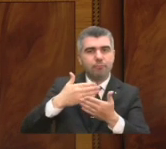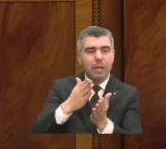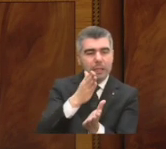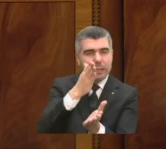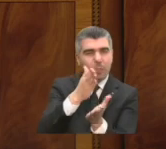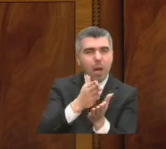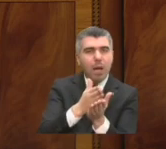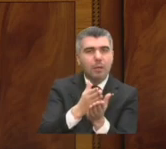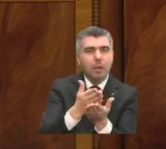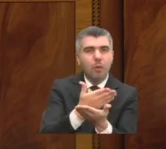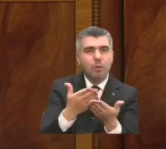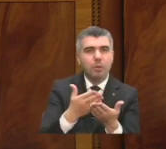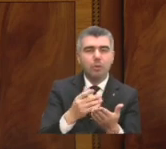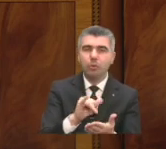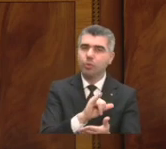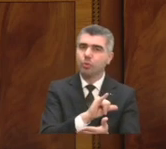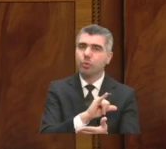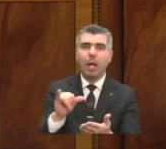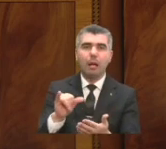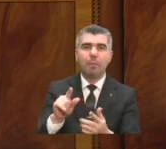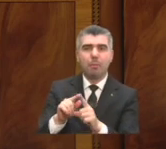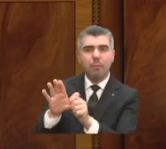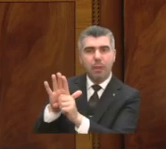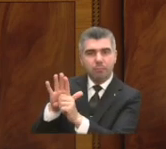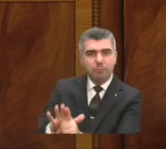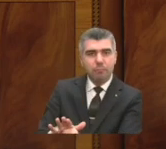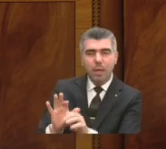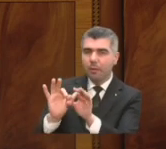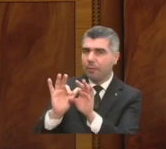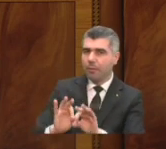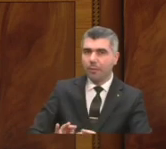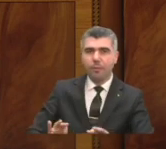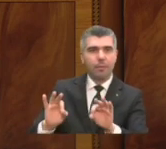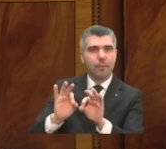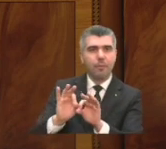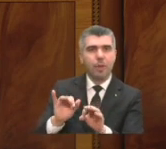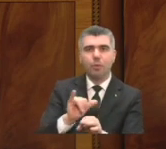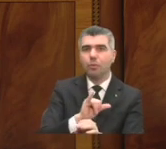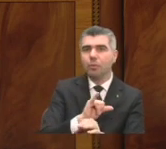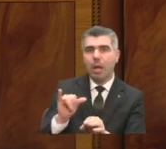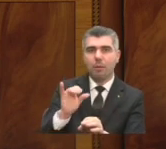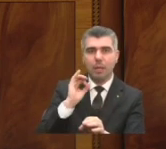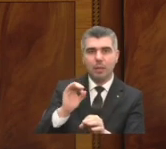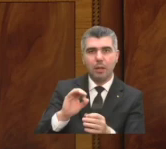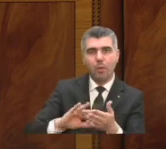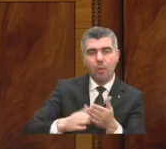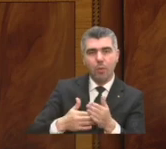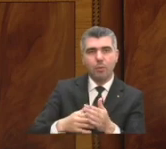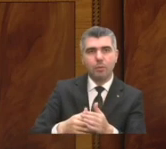والديمقراطية، ولن نخضع للابتزاز، ولن نخضع للضغط، ولن نخضع